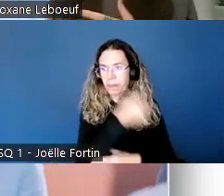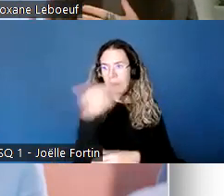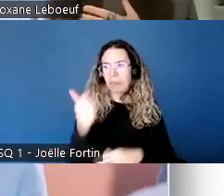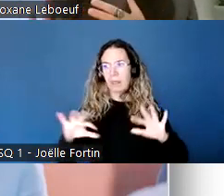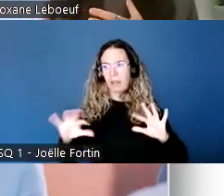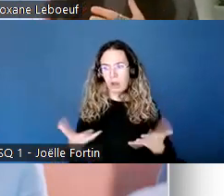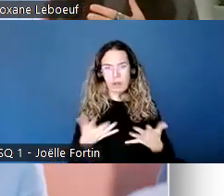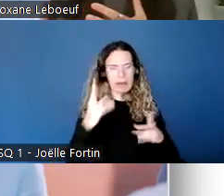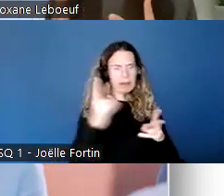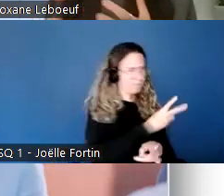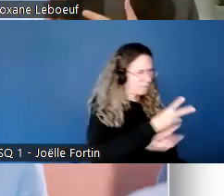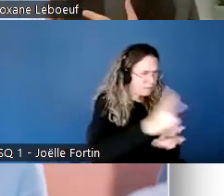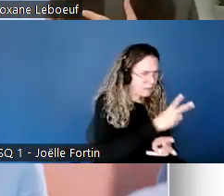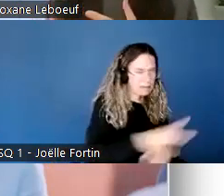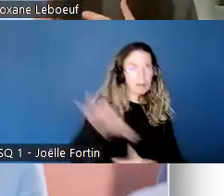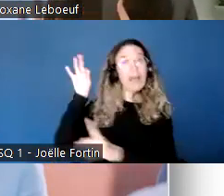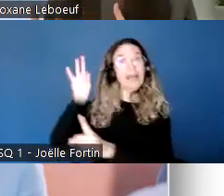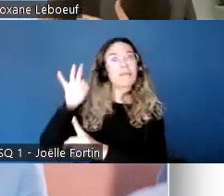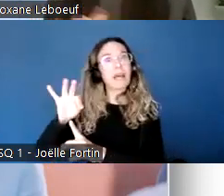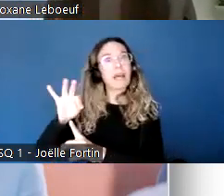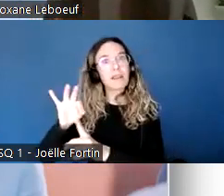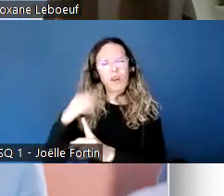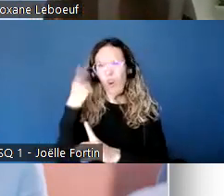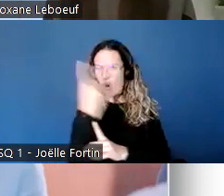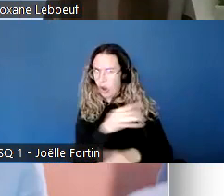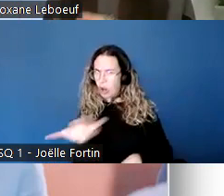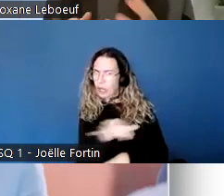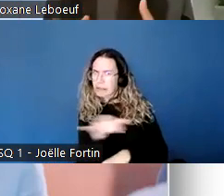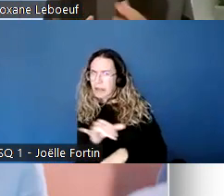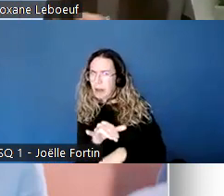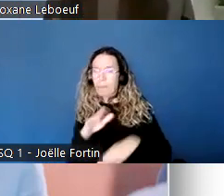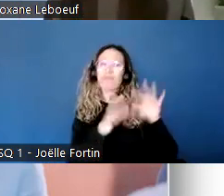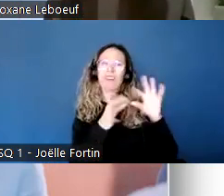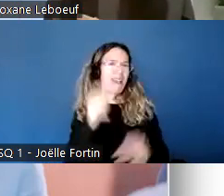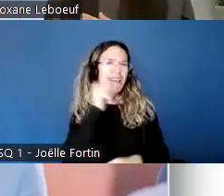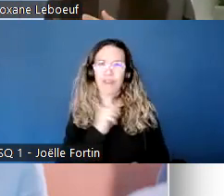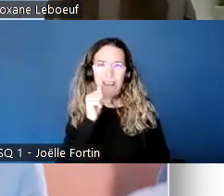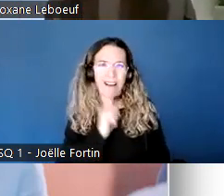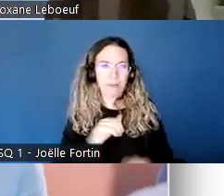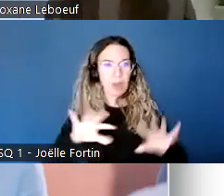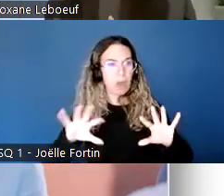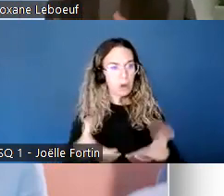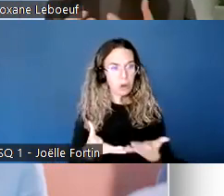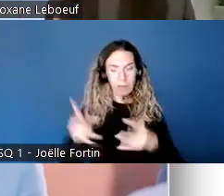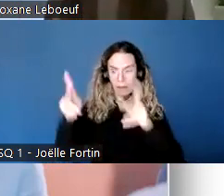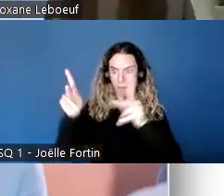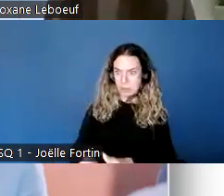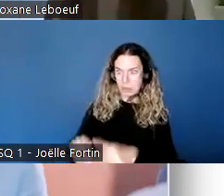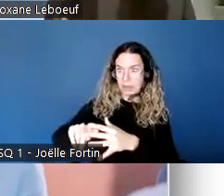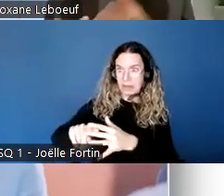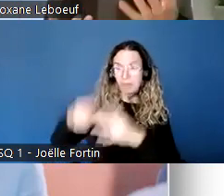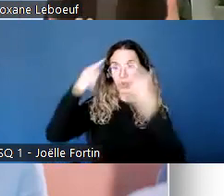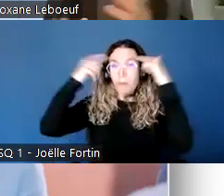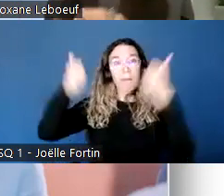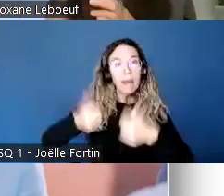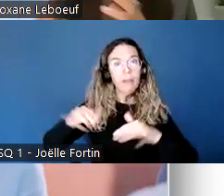différencier maltraitance et intimidation, donc qui sont des problèmes connexes à l'intolérance, et une dernière, comment agir auprès de résidents qui ont un début de perte